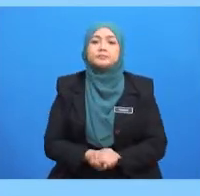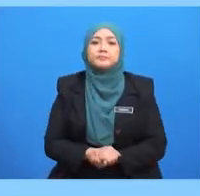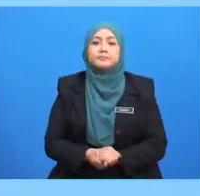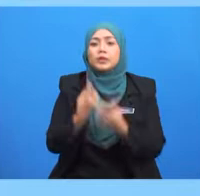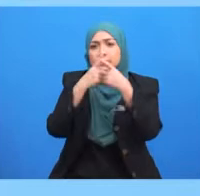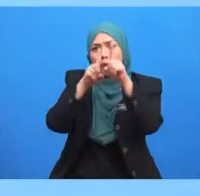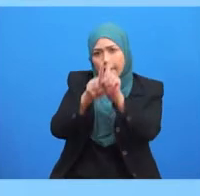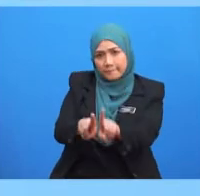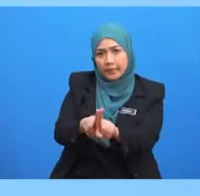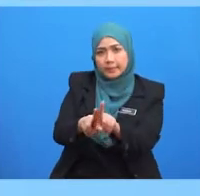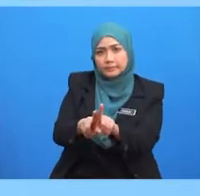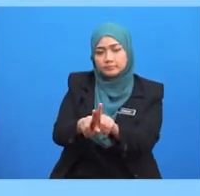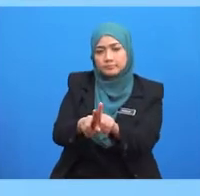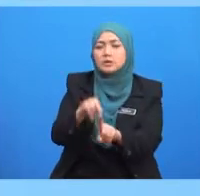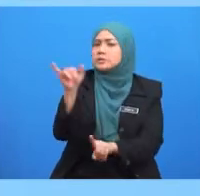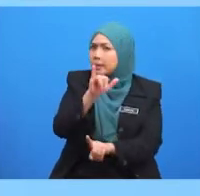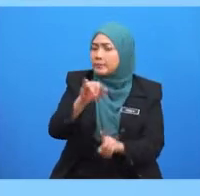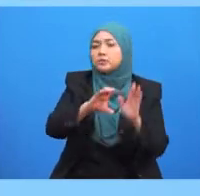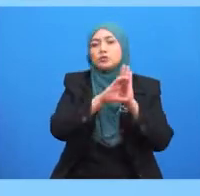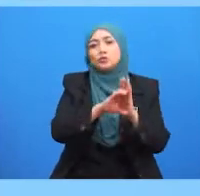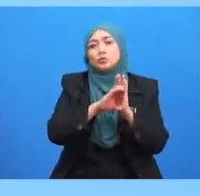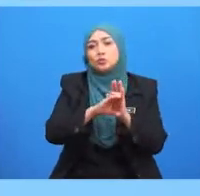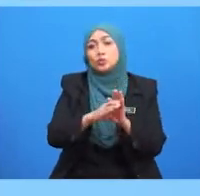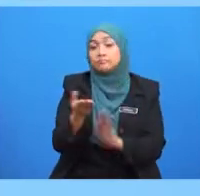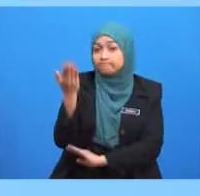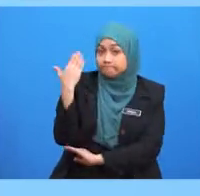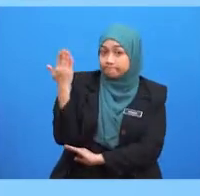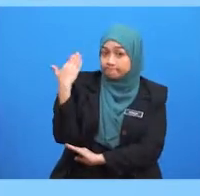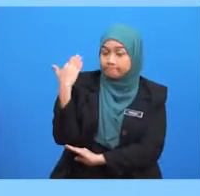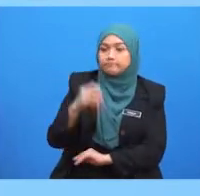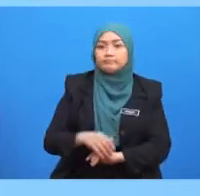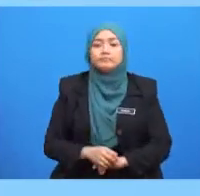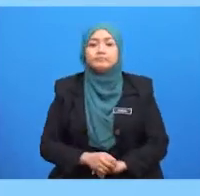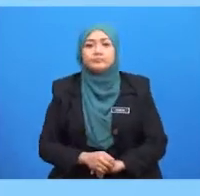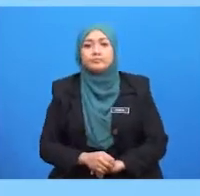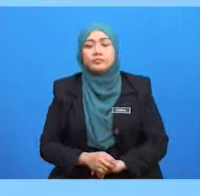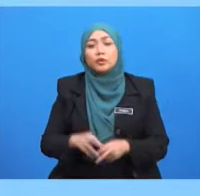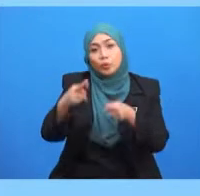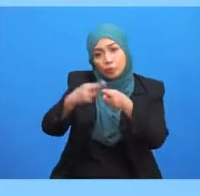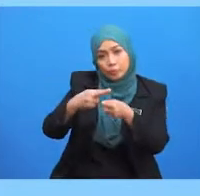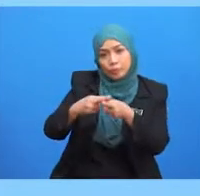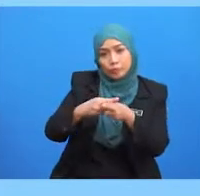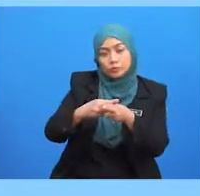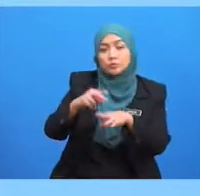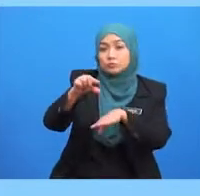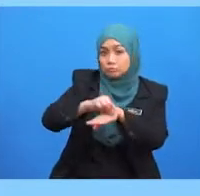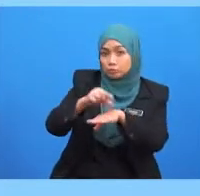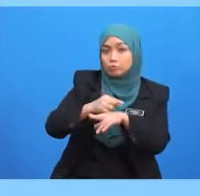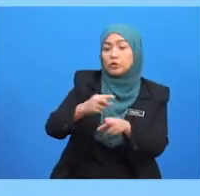seperti contoh sebelum ini kita akan menggunakan rumus indeks kubahan